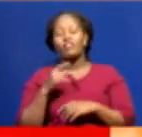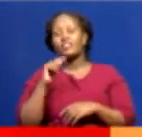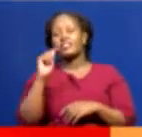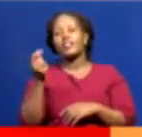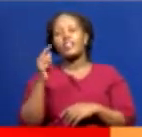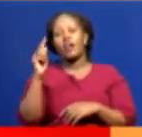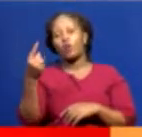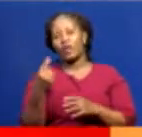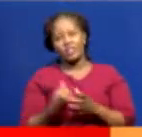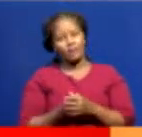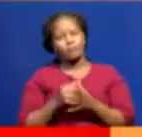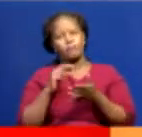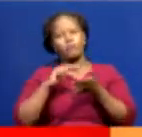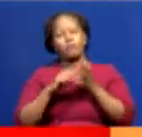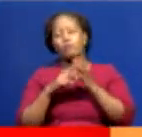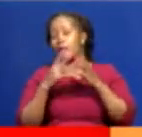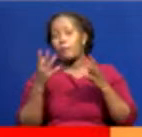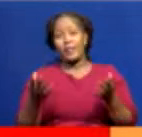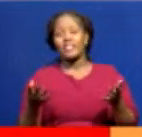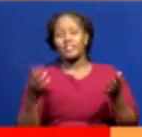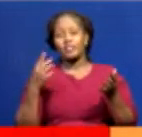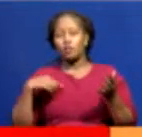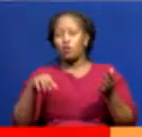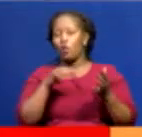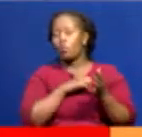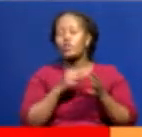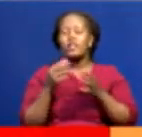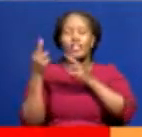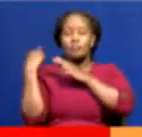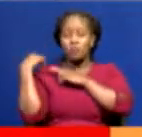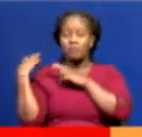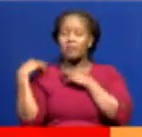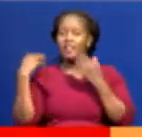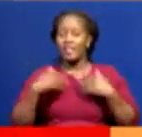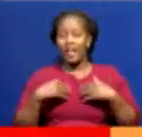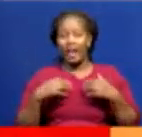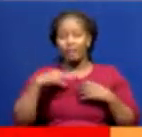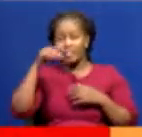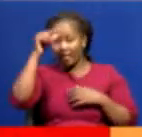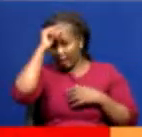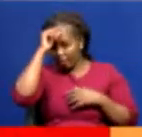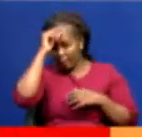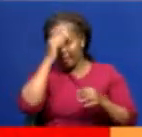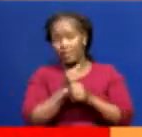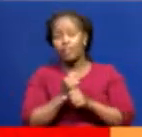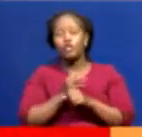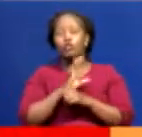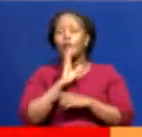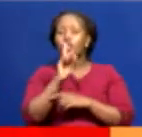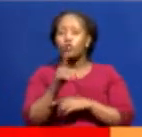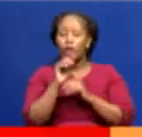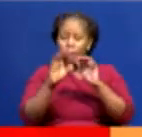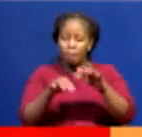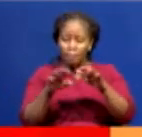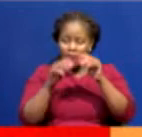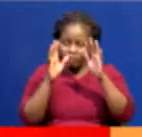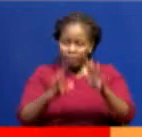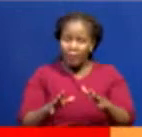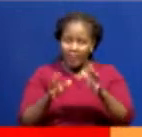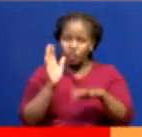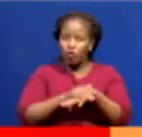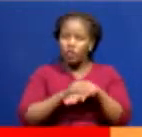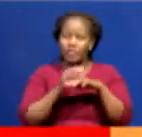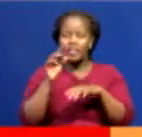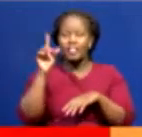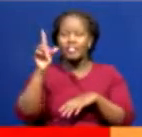Kwanza. Kwa hivyo sisi tuko na kazi na jukumu kama serikali kuhakikisha wakulima wamepata